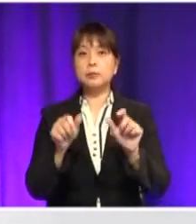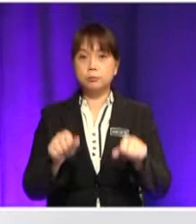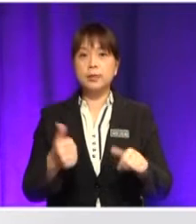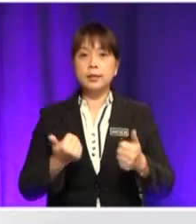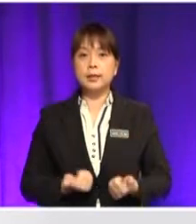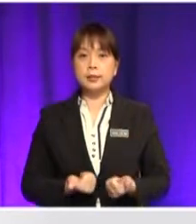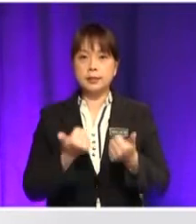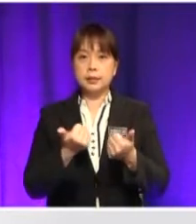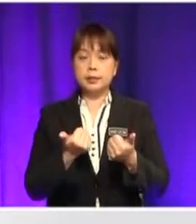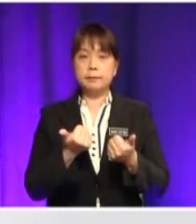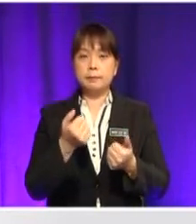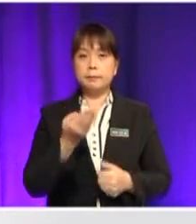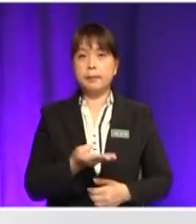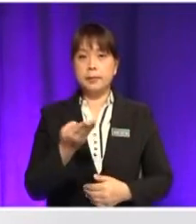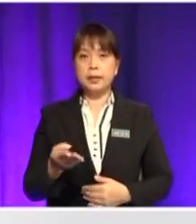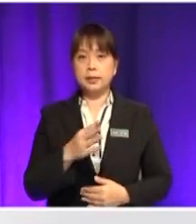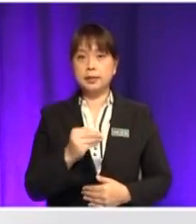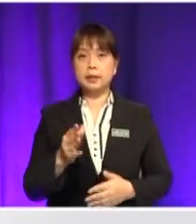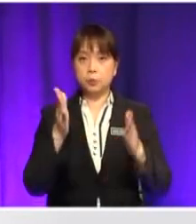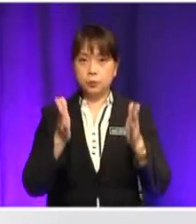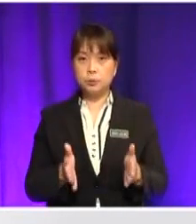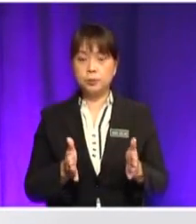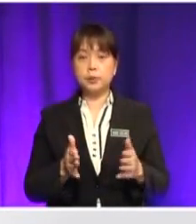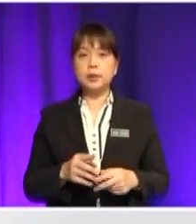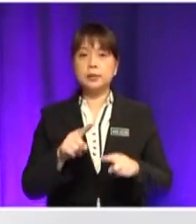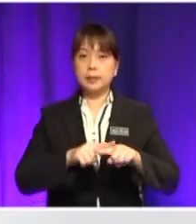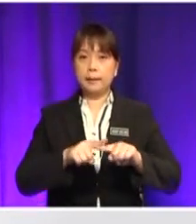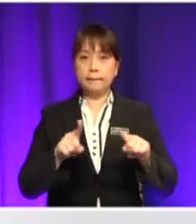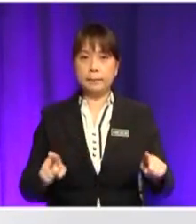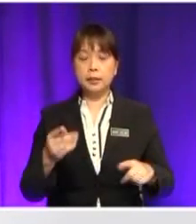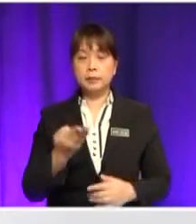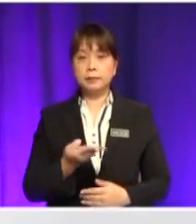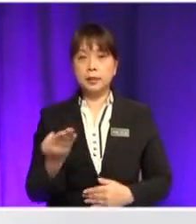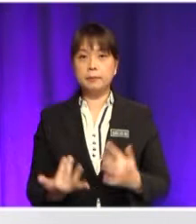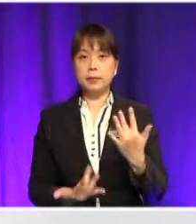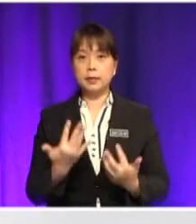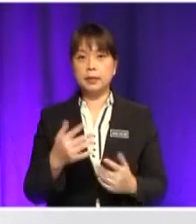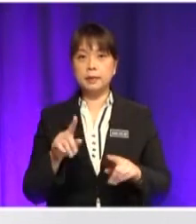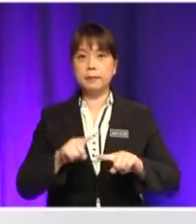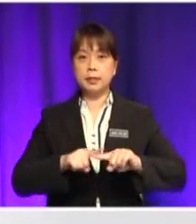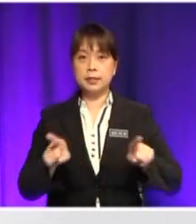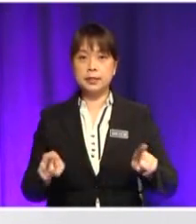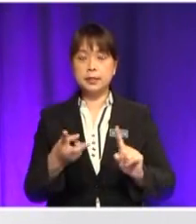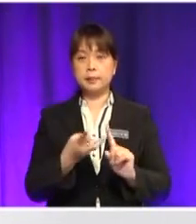manusia dan juga mengaku alat dan lain tetapi bahan bakarnya berbeda